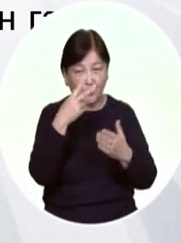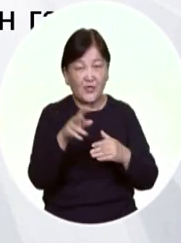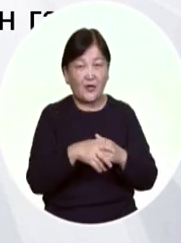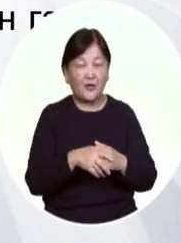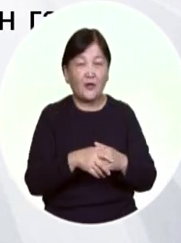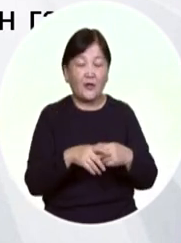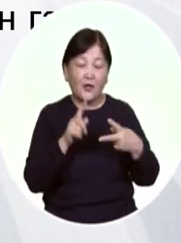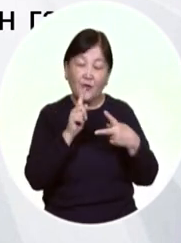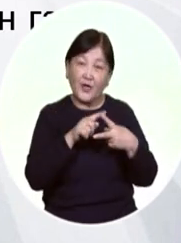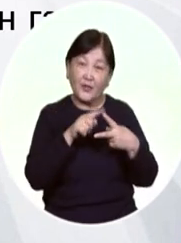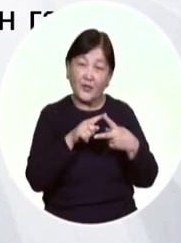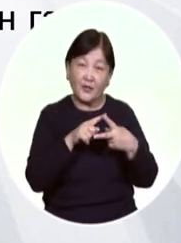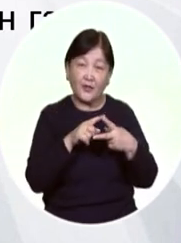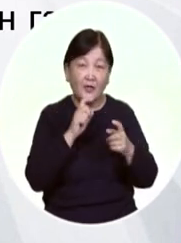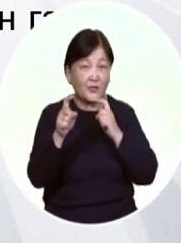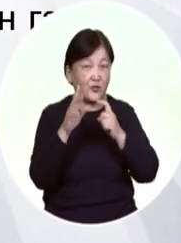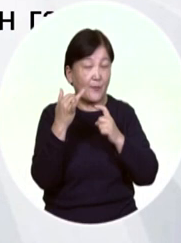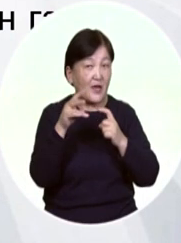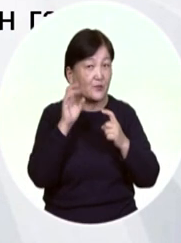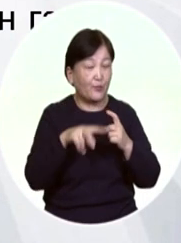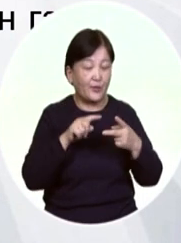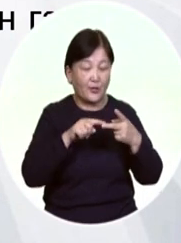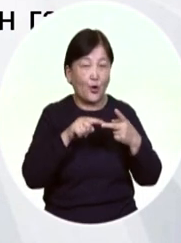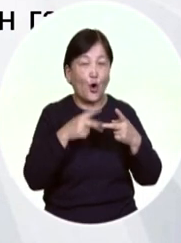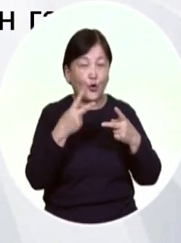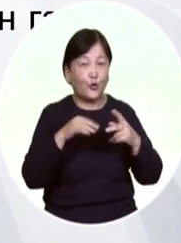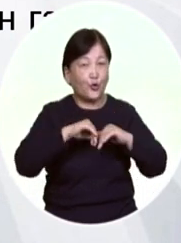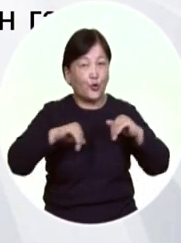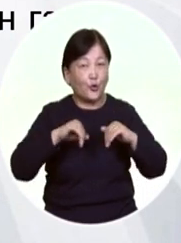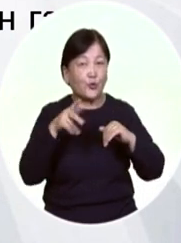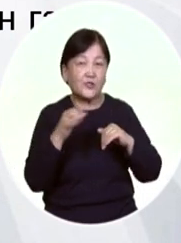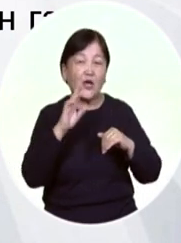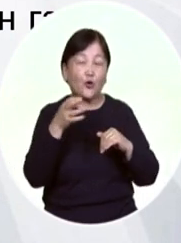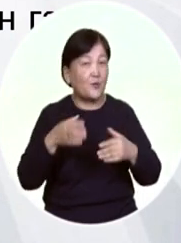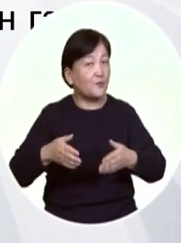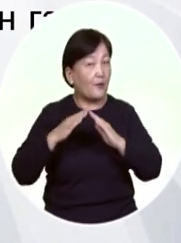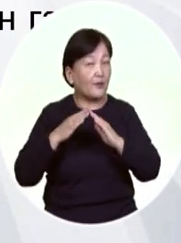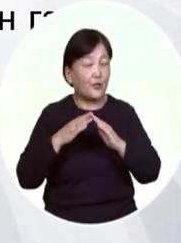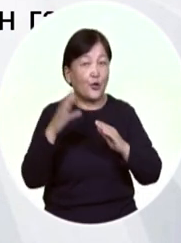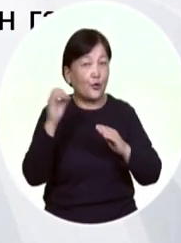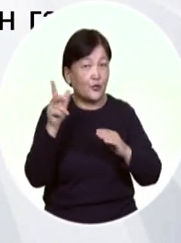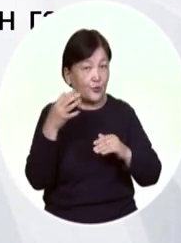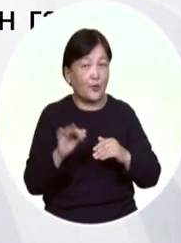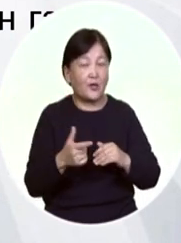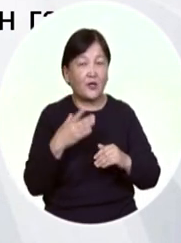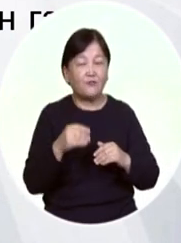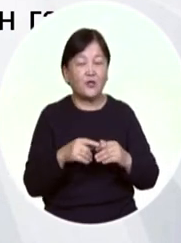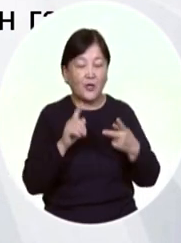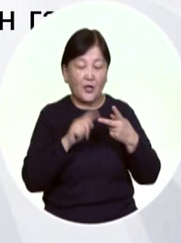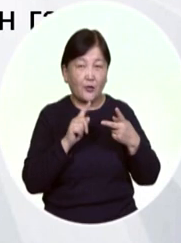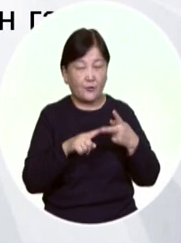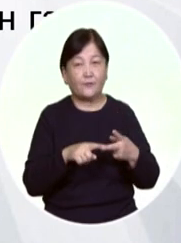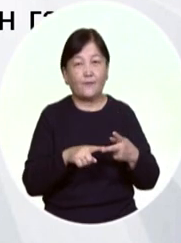хилцүүлэх байсан бол дахин тусгай комисс гарах шаардлагагүй. Тэгэхээр энэ өмнөх төслийг одоо